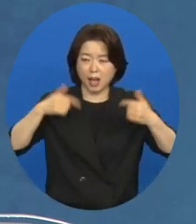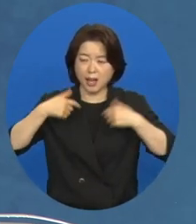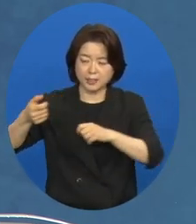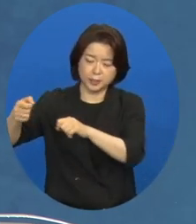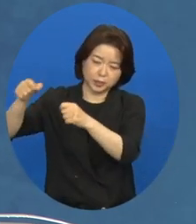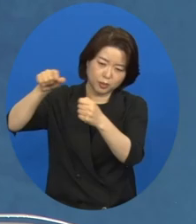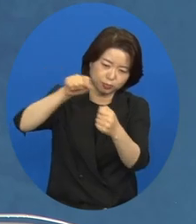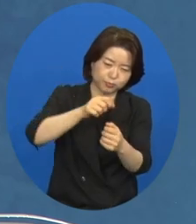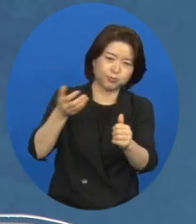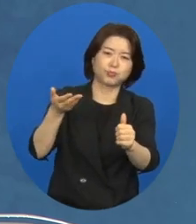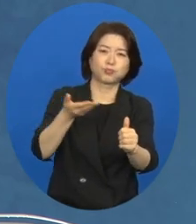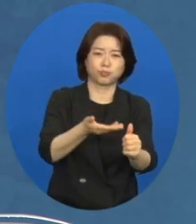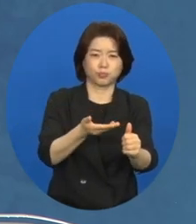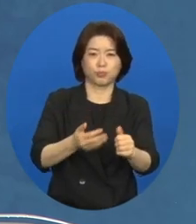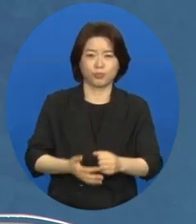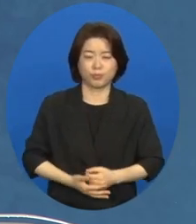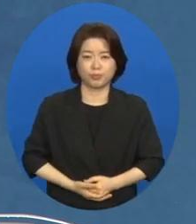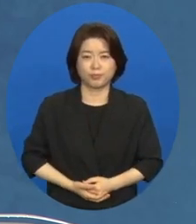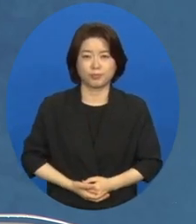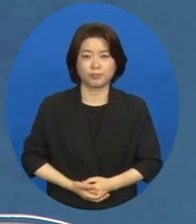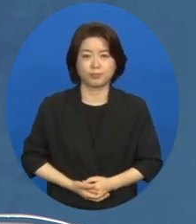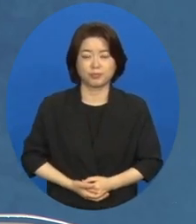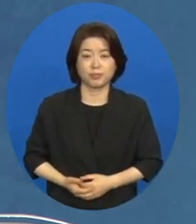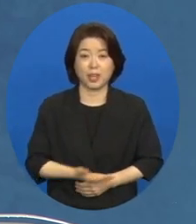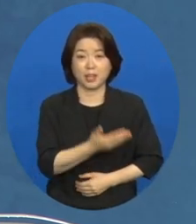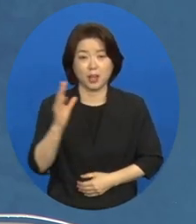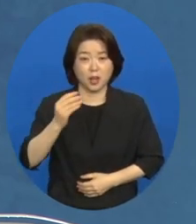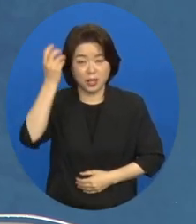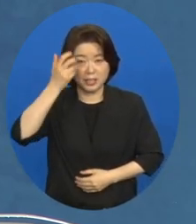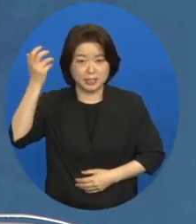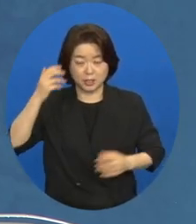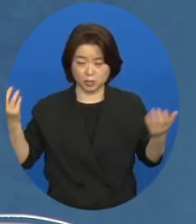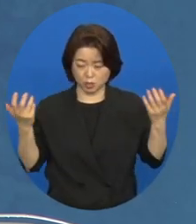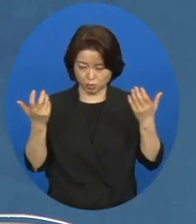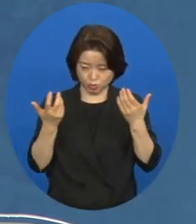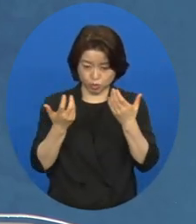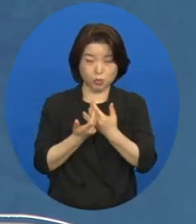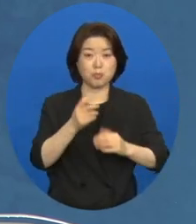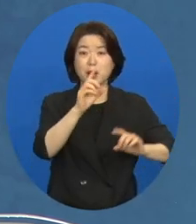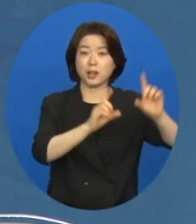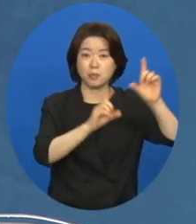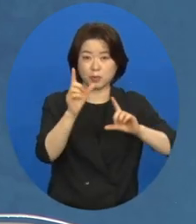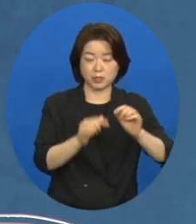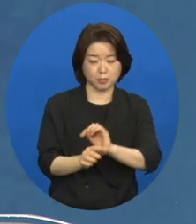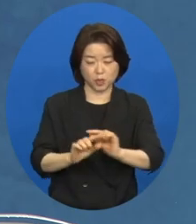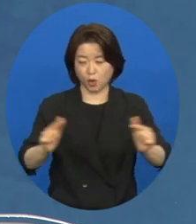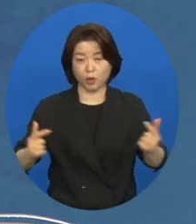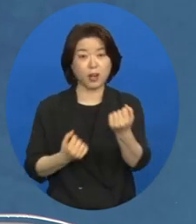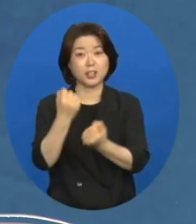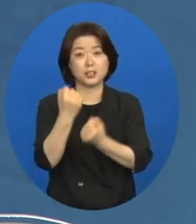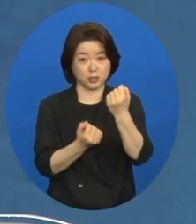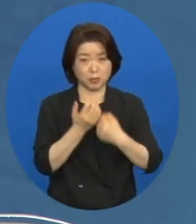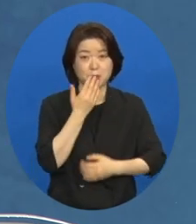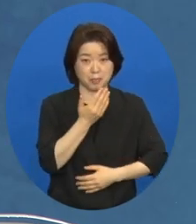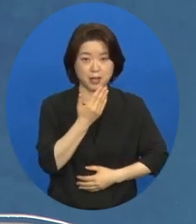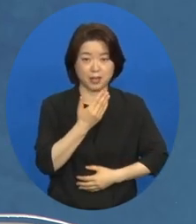부어주신 것이죠. 여러분, 성령 충만한 상태를 여러 가지로 설명할 수